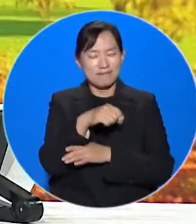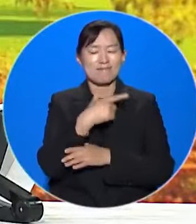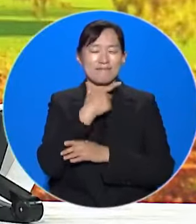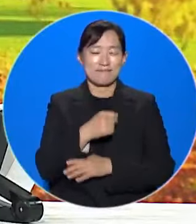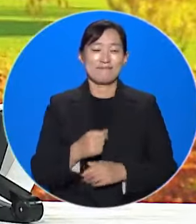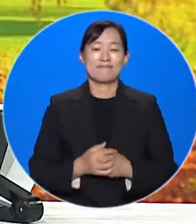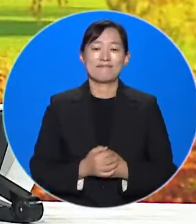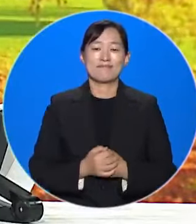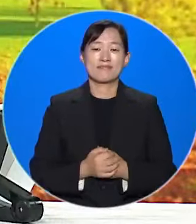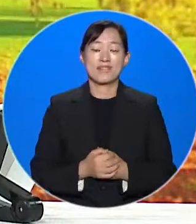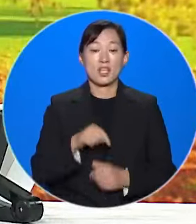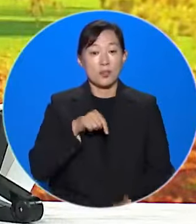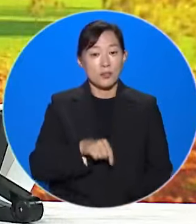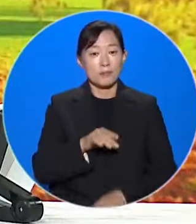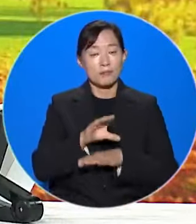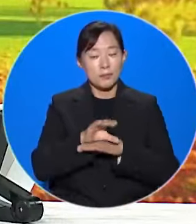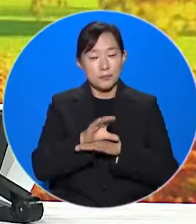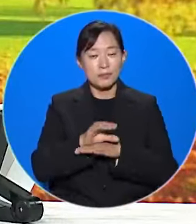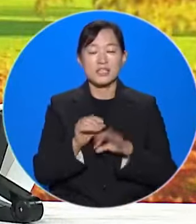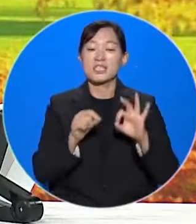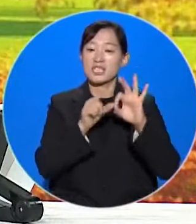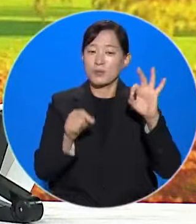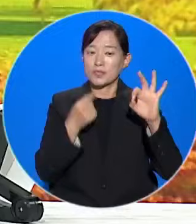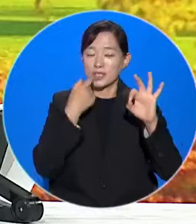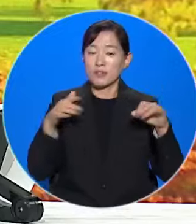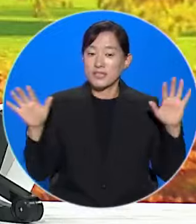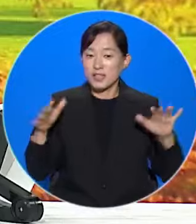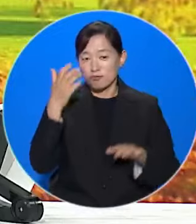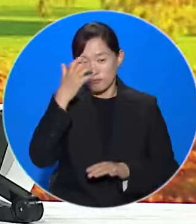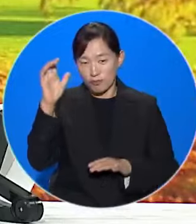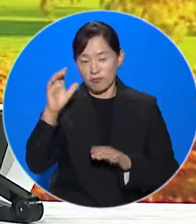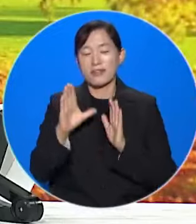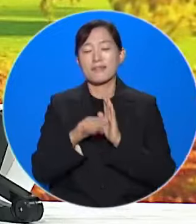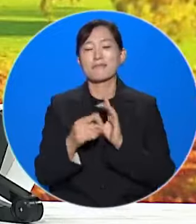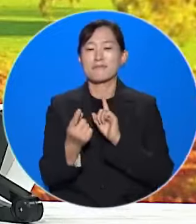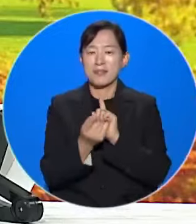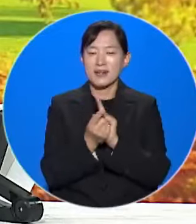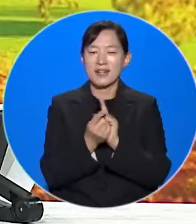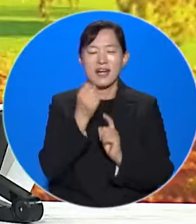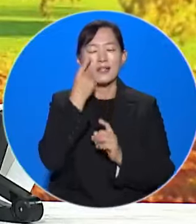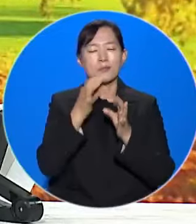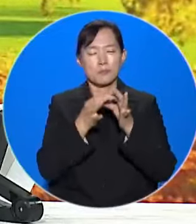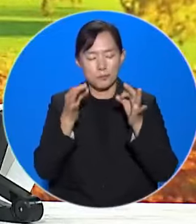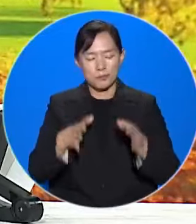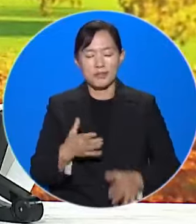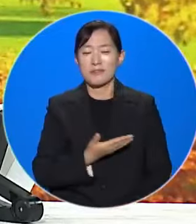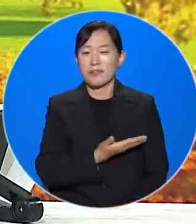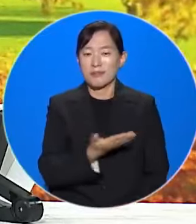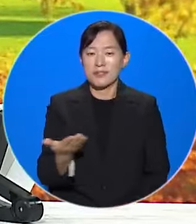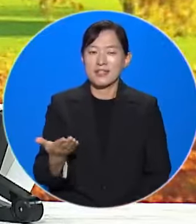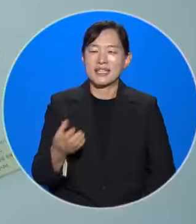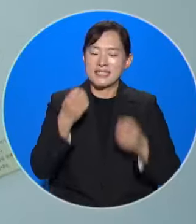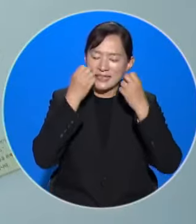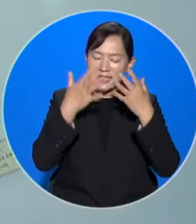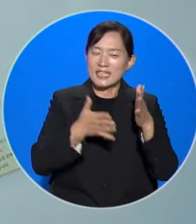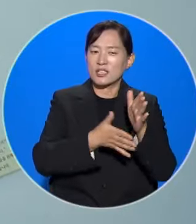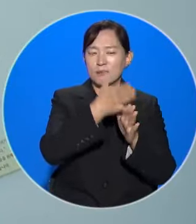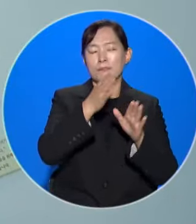기원합니다. 굿TV는 10월 천사 후원의 달을 맞아 이달 동안 모든 분들에게